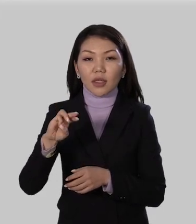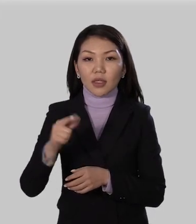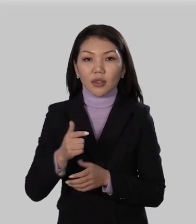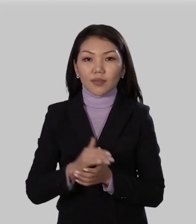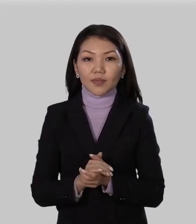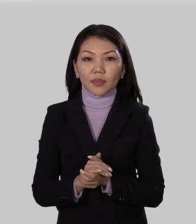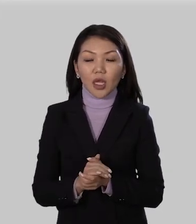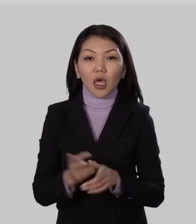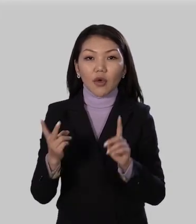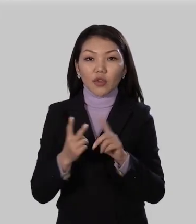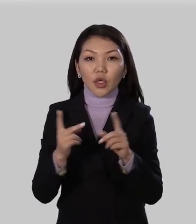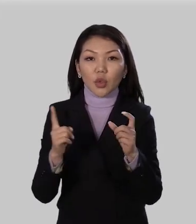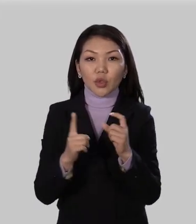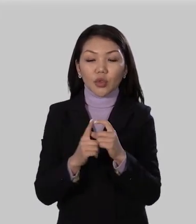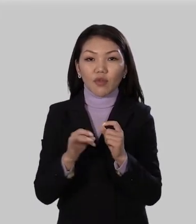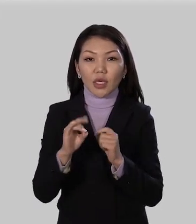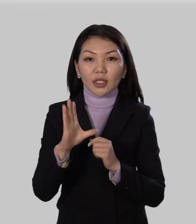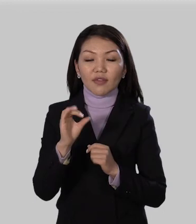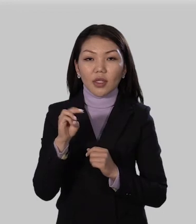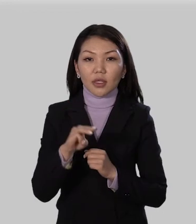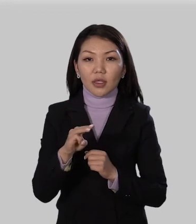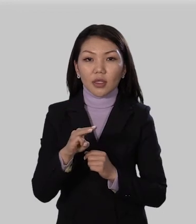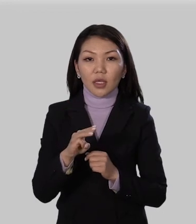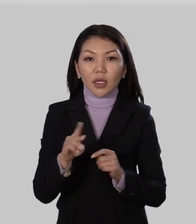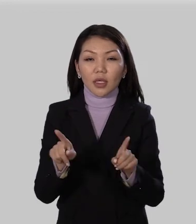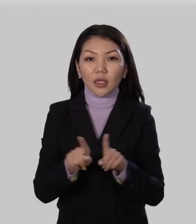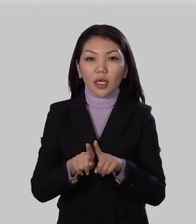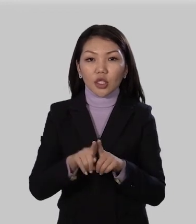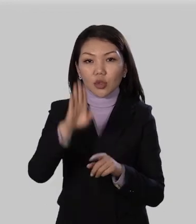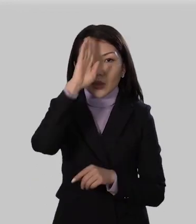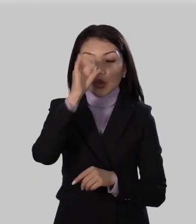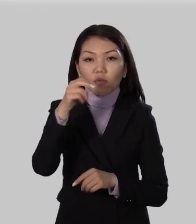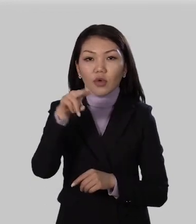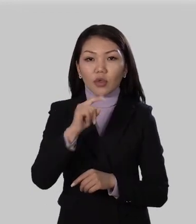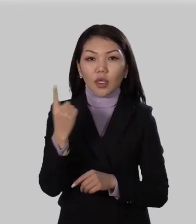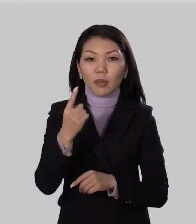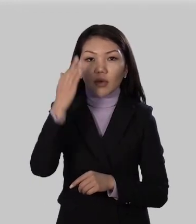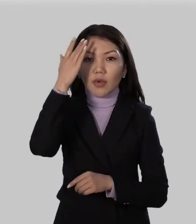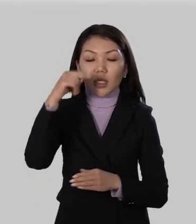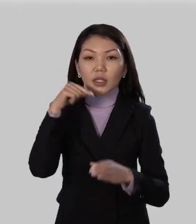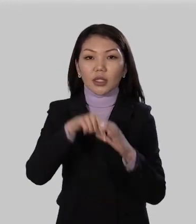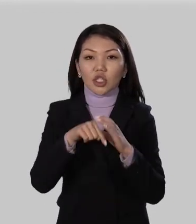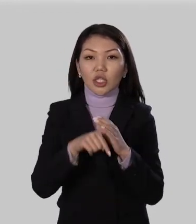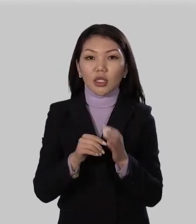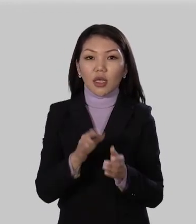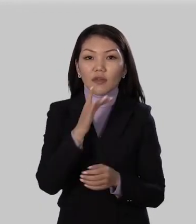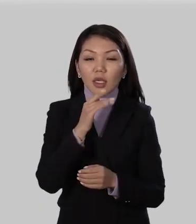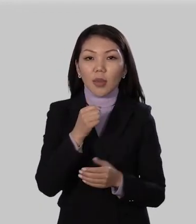«расцветать». Рассвет. Существительное мужского рода. Первое значение. Время перед